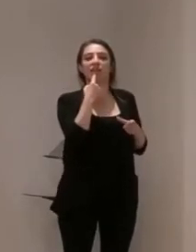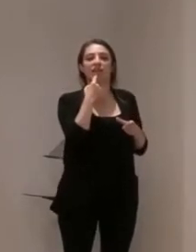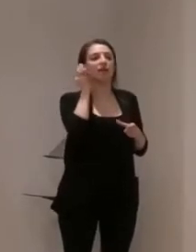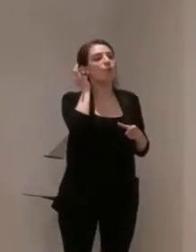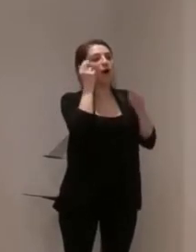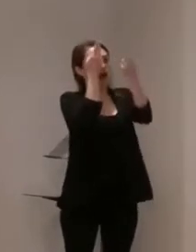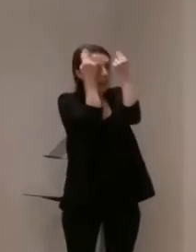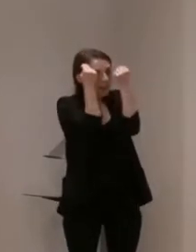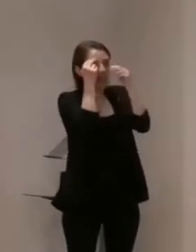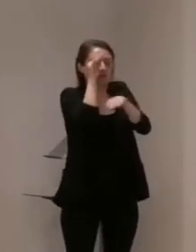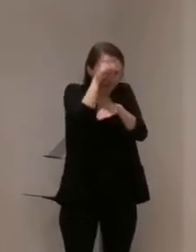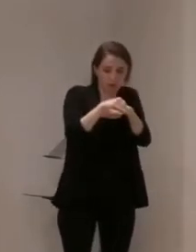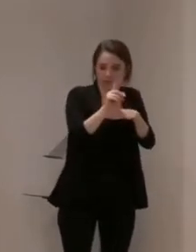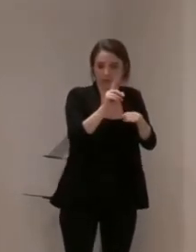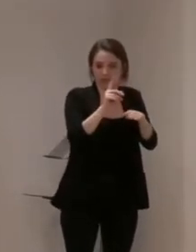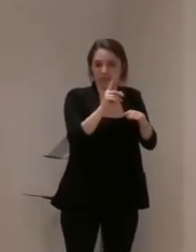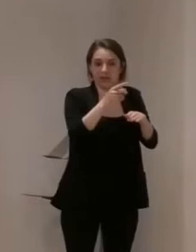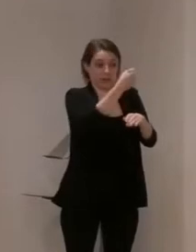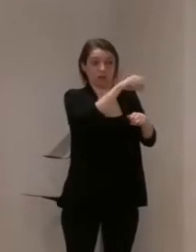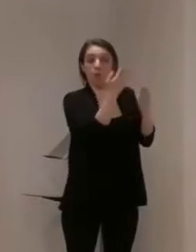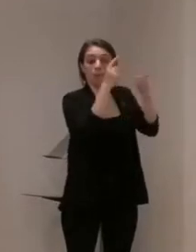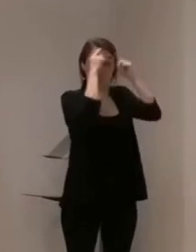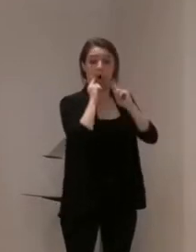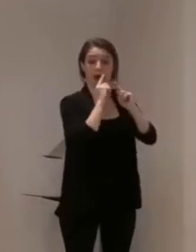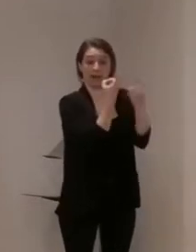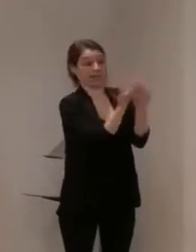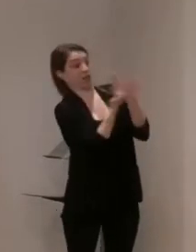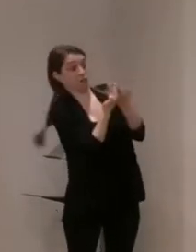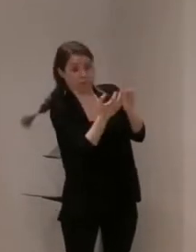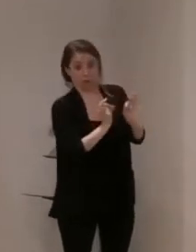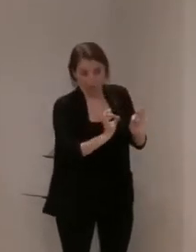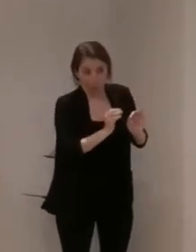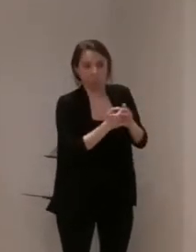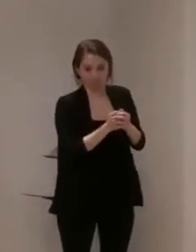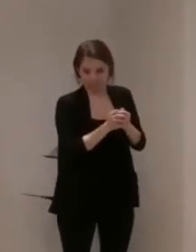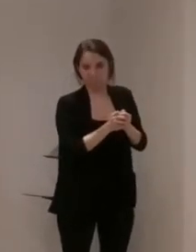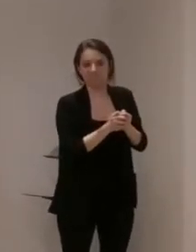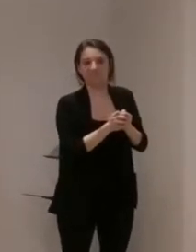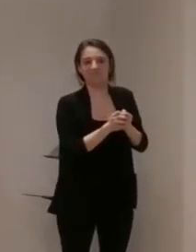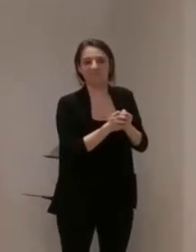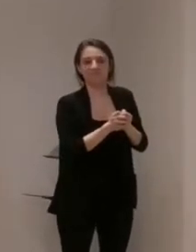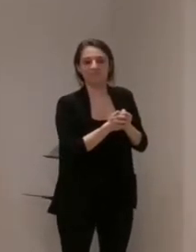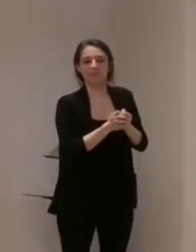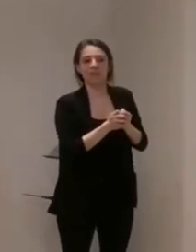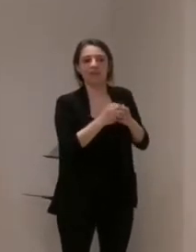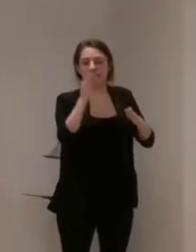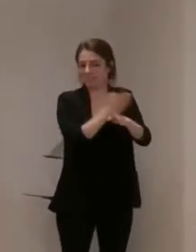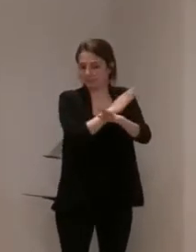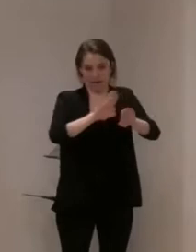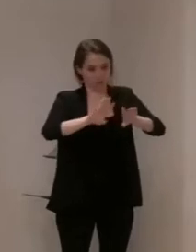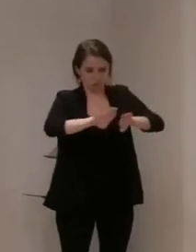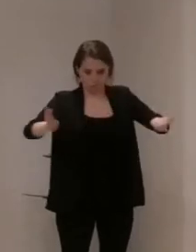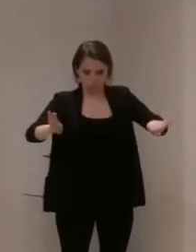règim. Ens tenien separades, o sigui, les dones, les preses polítiques, sempre, en aquella